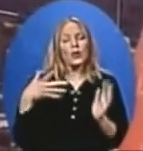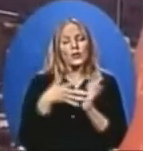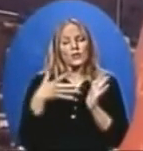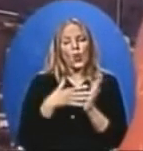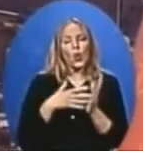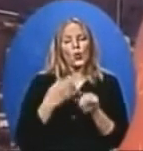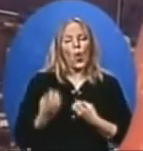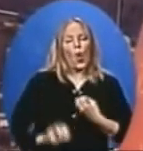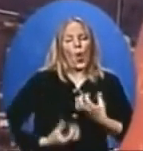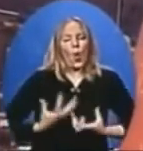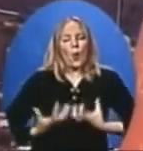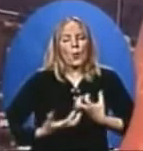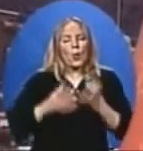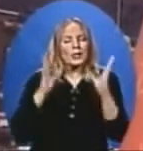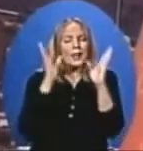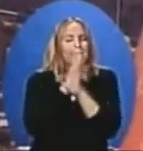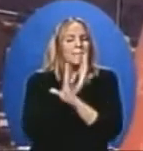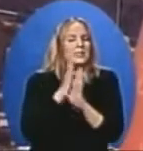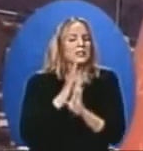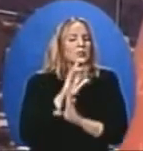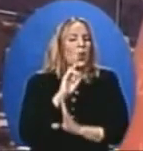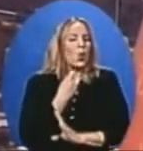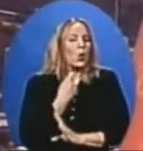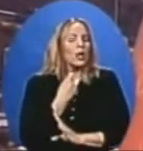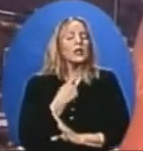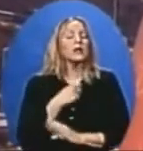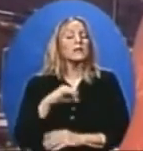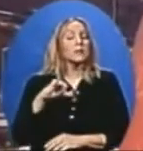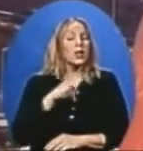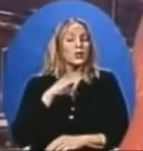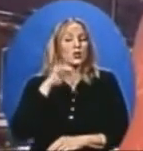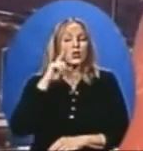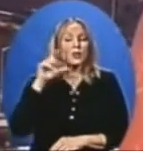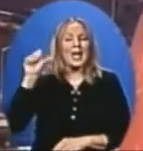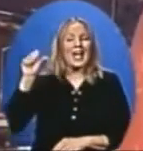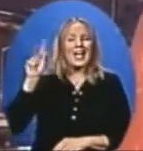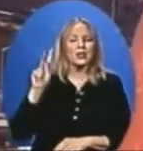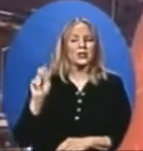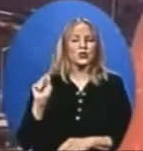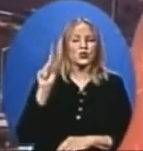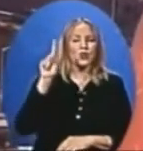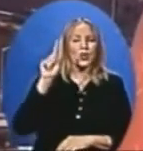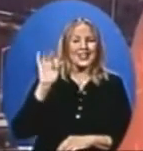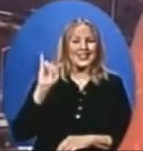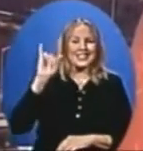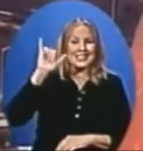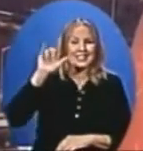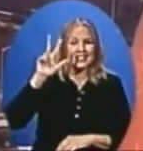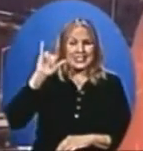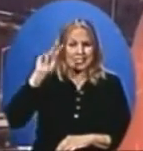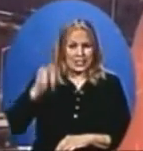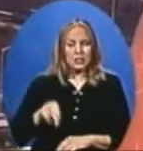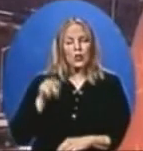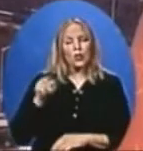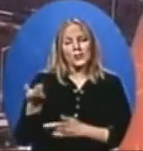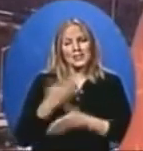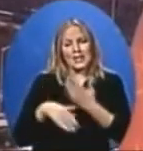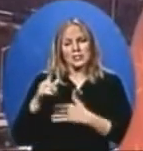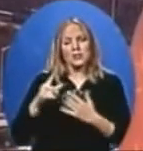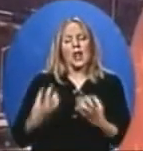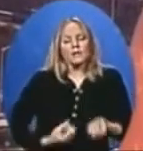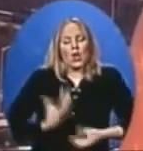מאוד מסתורי ומאוד מאוד מעניין שנקרא הורמון האוקסיטוצין. וואו. הורמון הזה מדי פעם מתייחסים אליו כהורמון